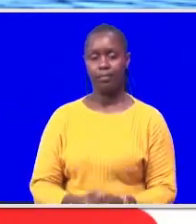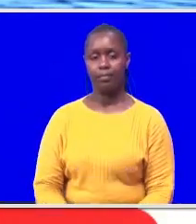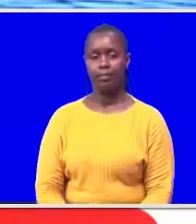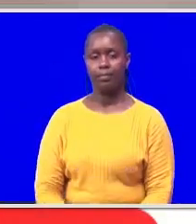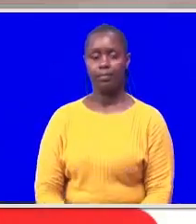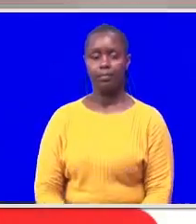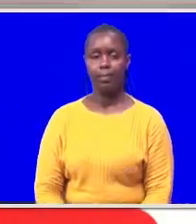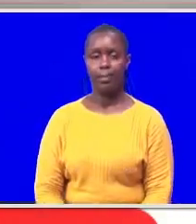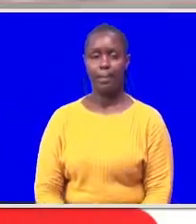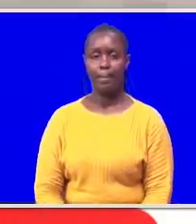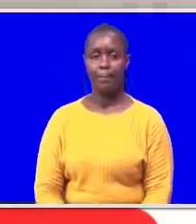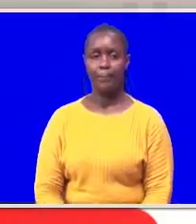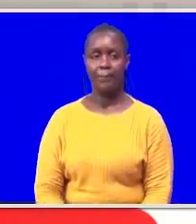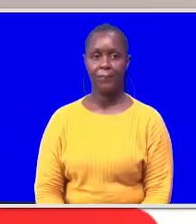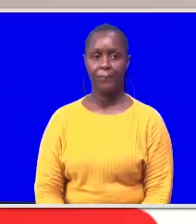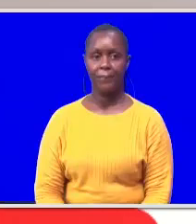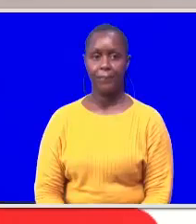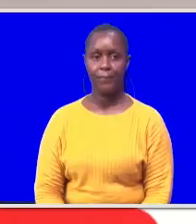zaidi.